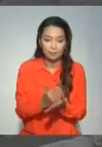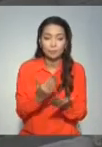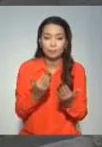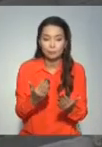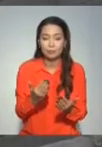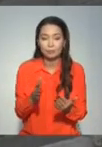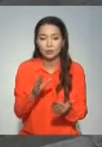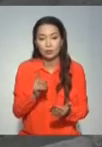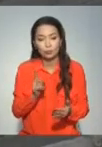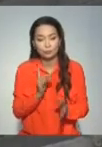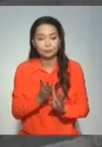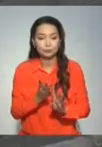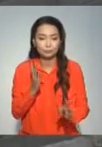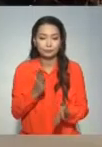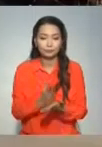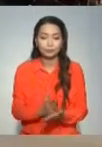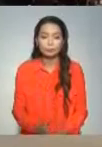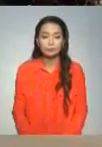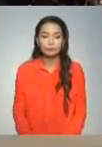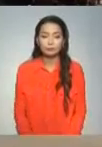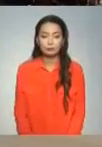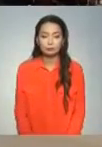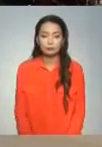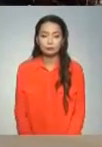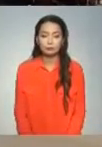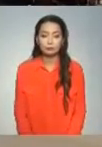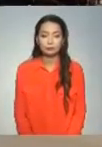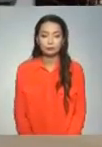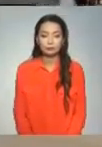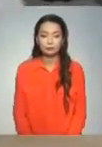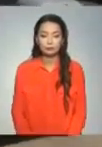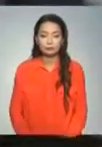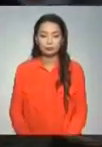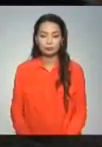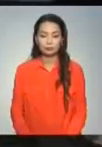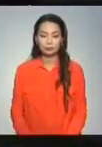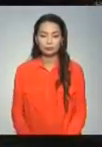подождать своей жилплощади. Раиса Моргунова, Арман Якубов, Астана Таймс, Павлодар.